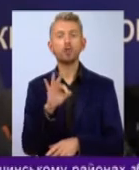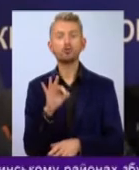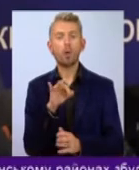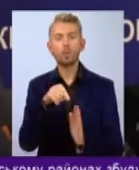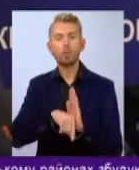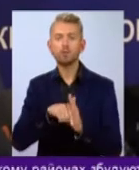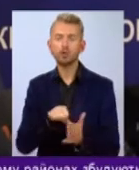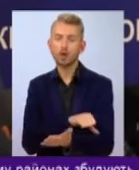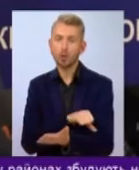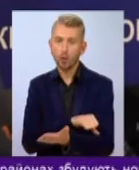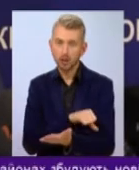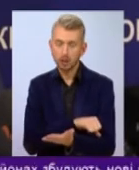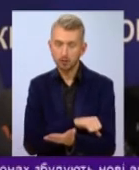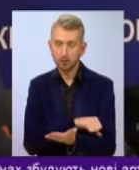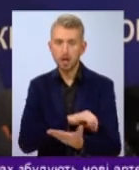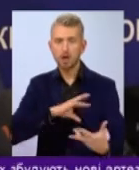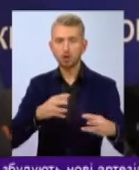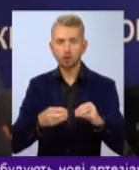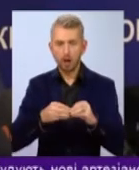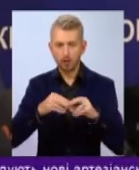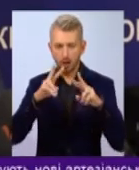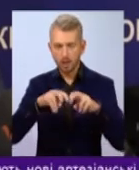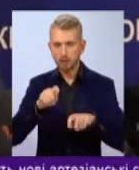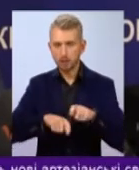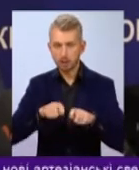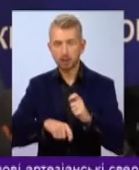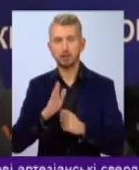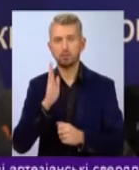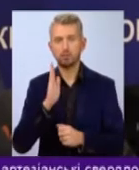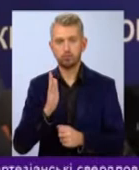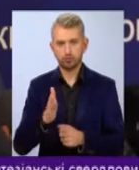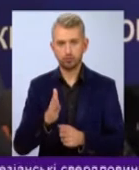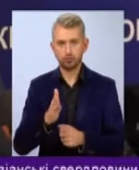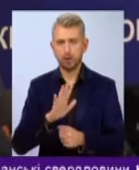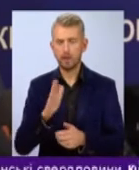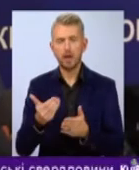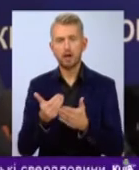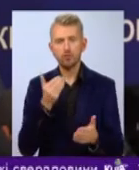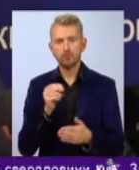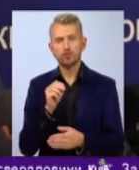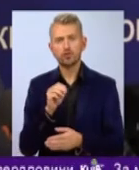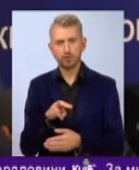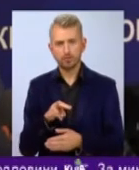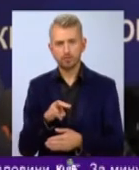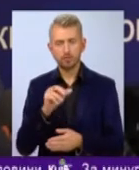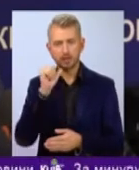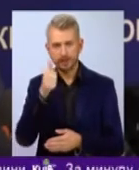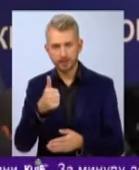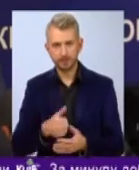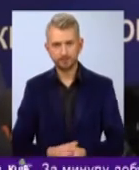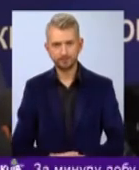вмісту наркотиків, результати експертизи будуть не раніше, ніж завтра.